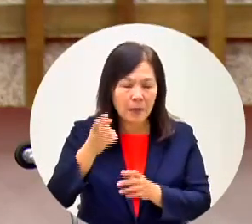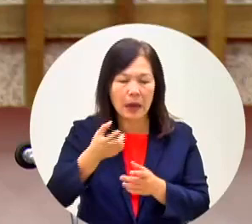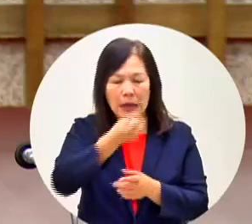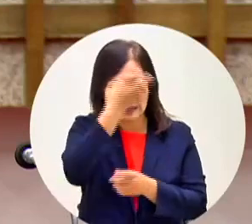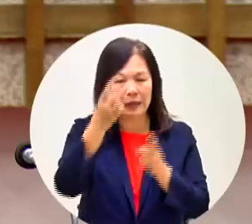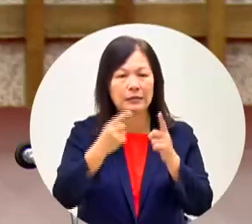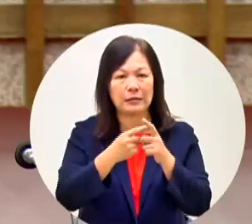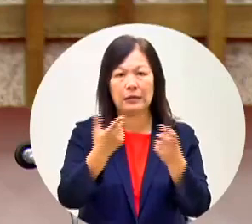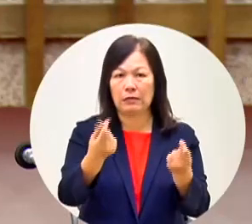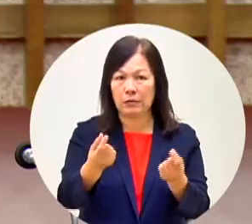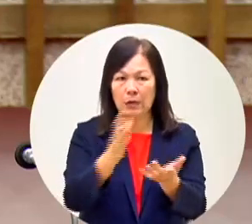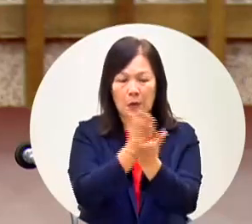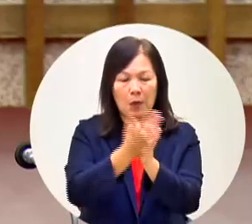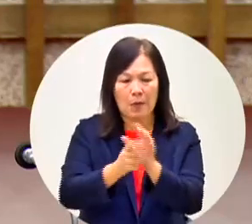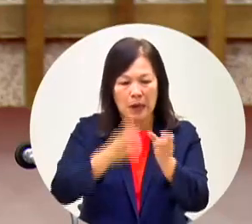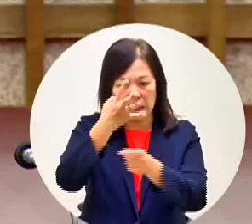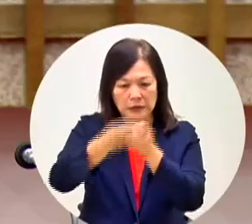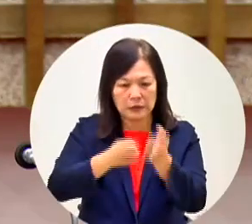也打中了高雄市市民的心，尤其爷爷奶奶、爸爸妈妈，包含年轻人，在这些年累积下来，我们成为 94%